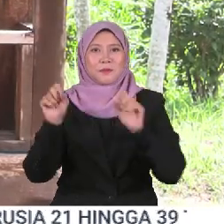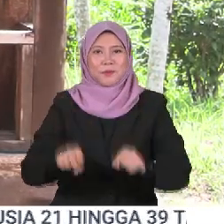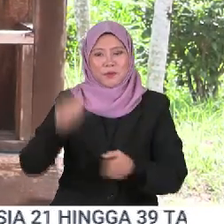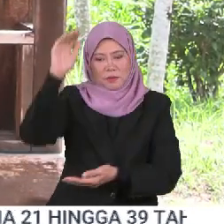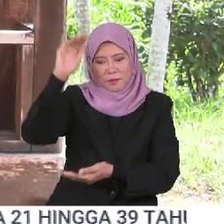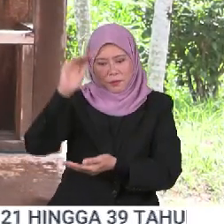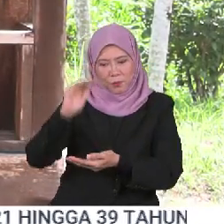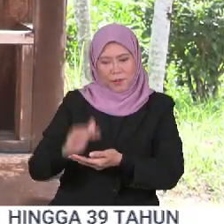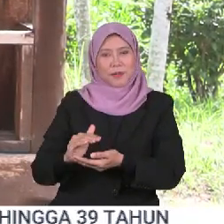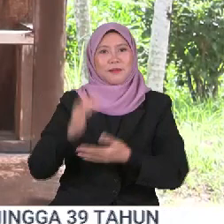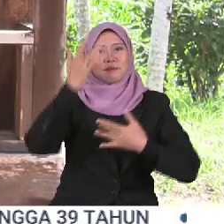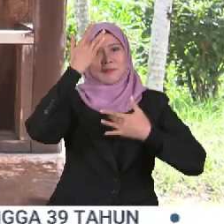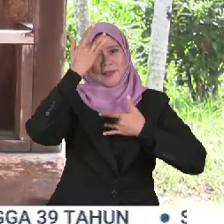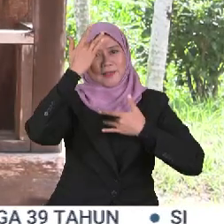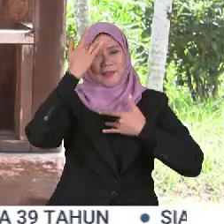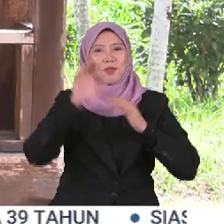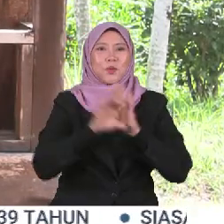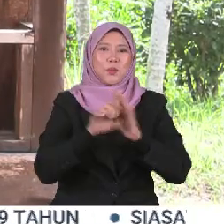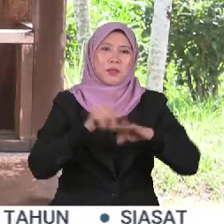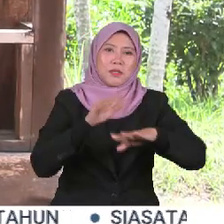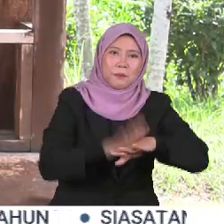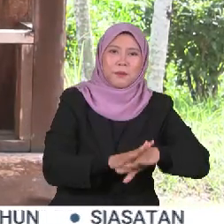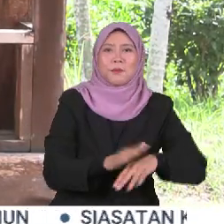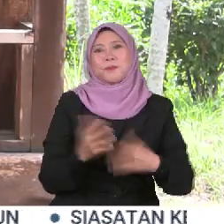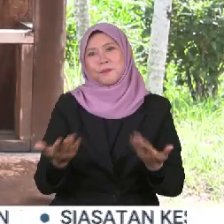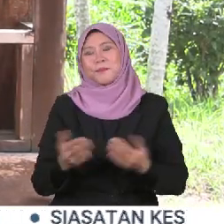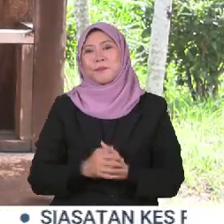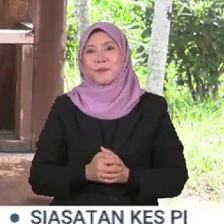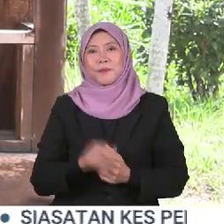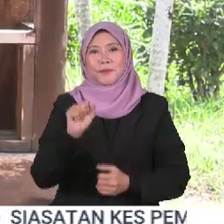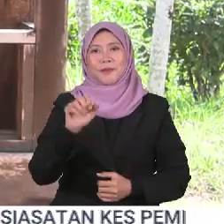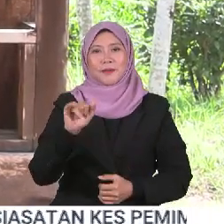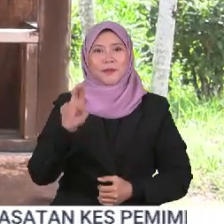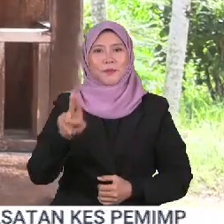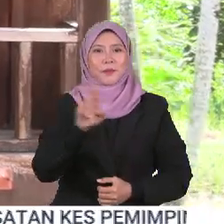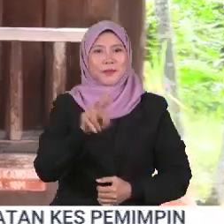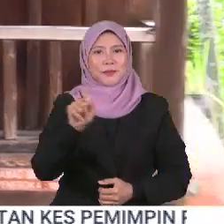mengurangkan kadar penyakit seperti denggi. Ayu Nurhan Saleh untuk RTM.